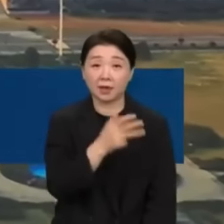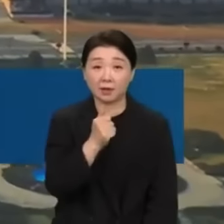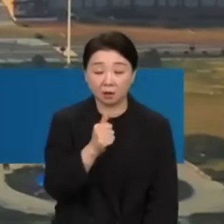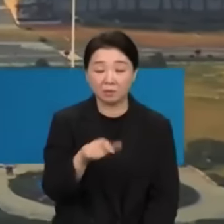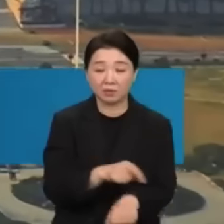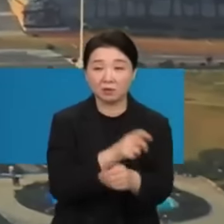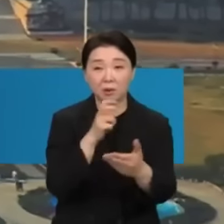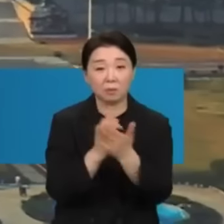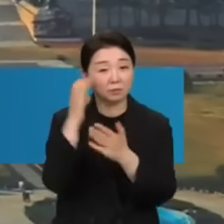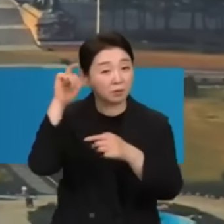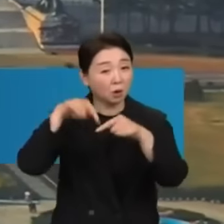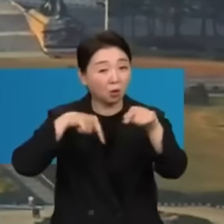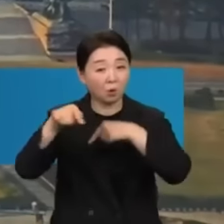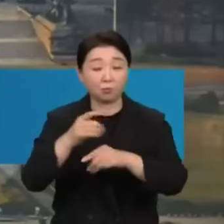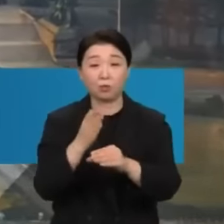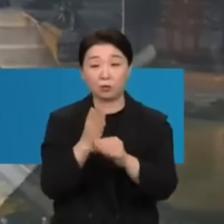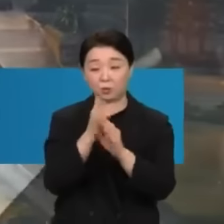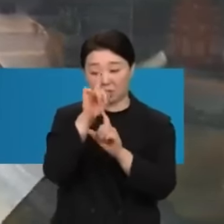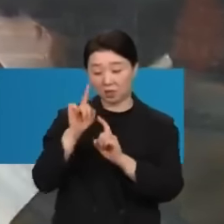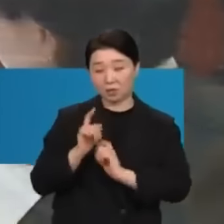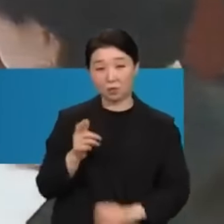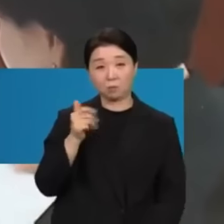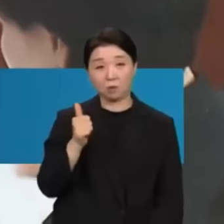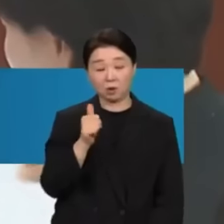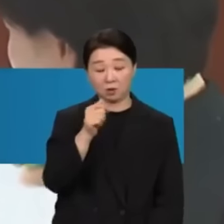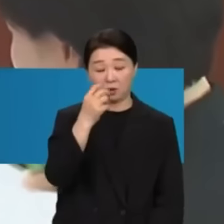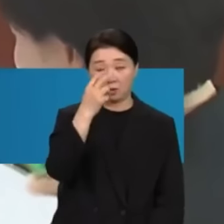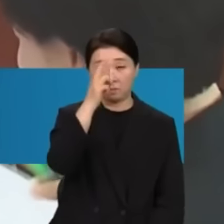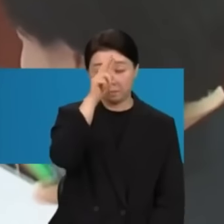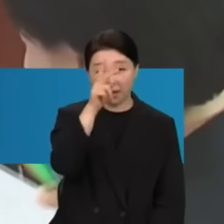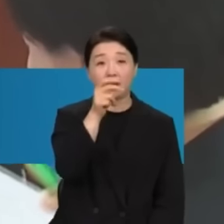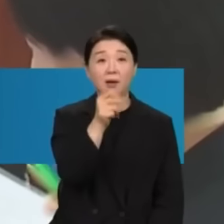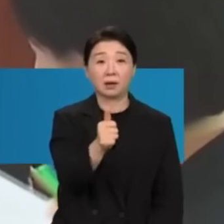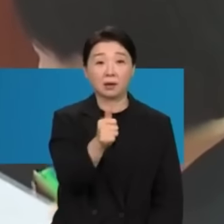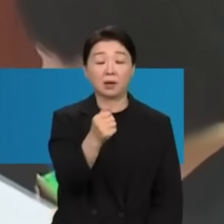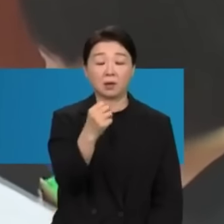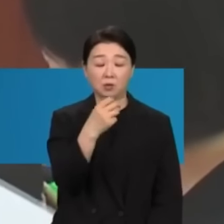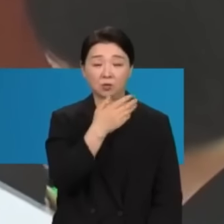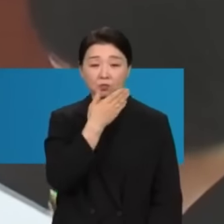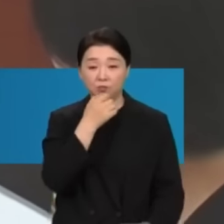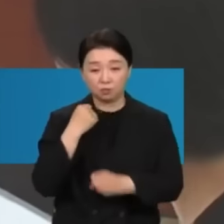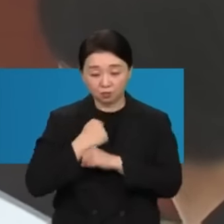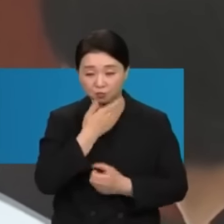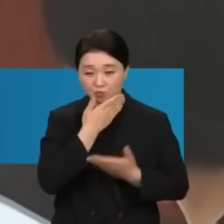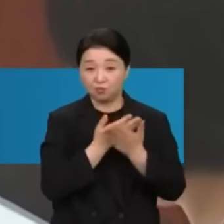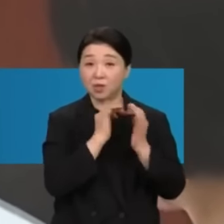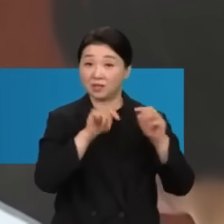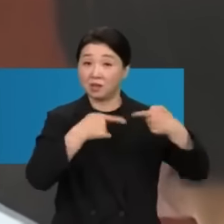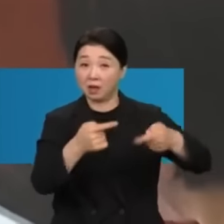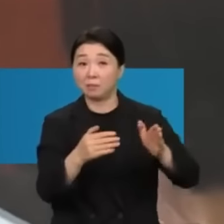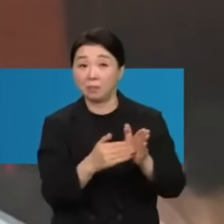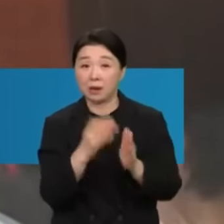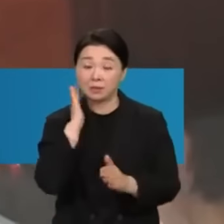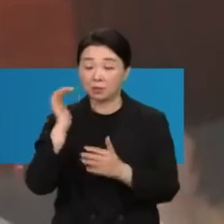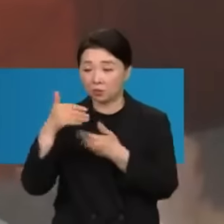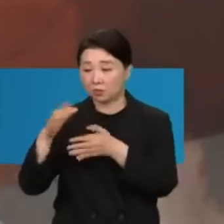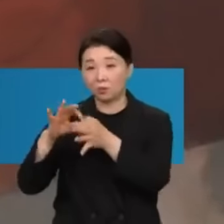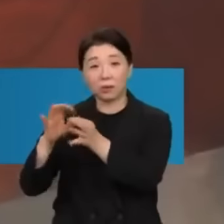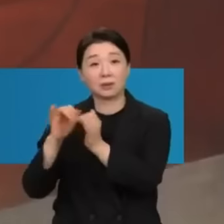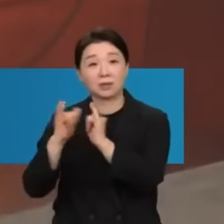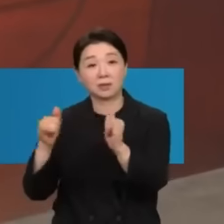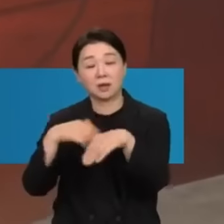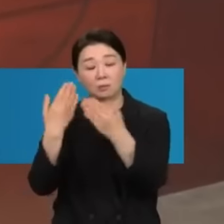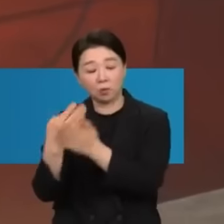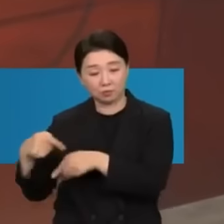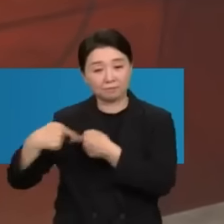있습니다. 이종섭 전 장관과 박정훈 전 수사단장 등 군 쪽 핵심 인물들은 물론이고 대통령실에 있던